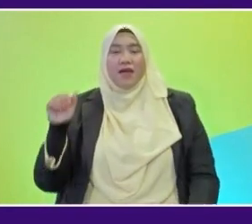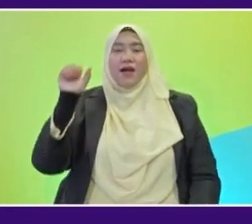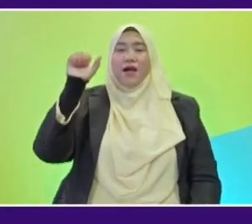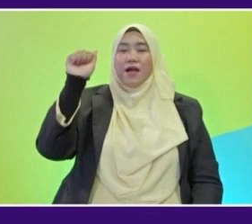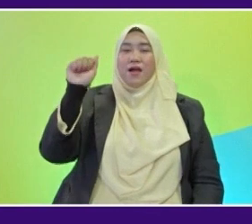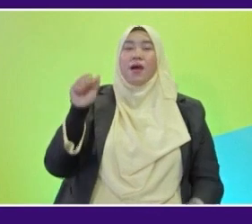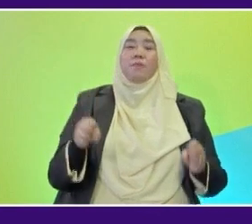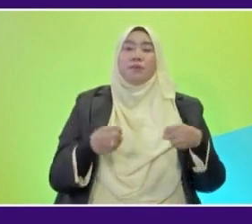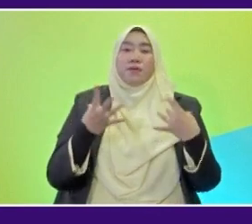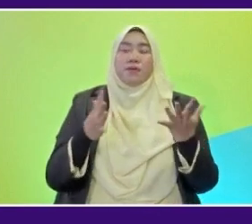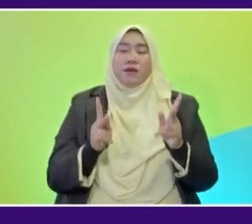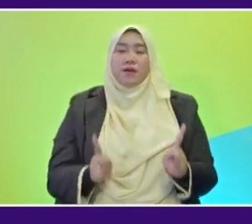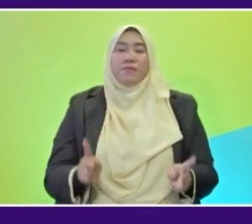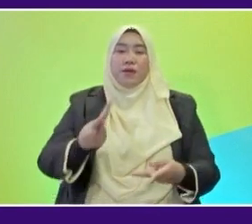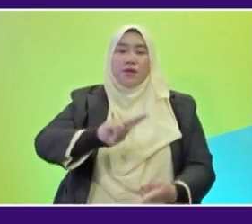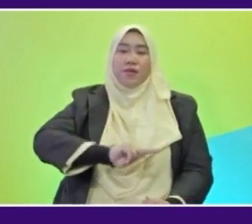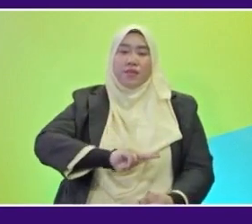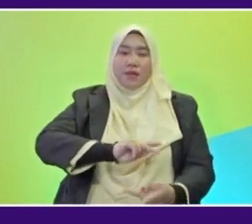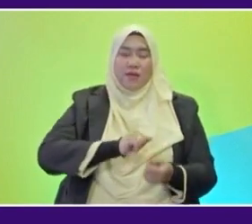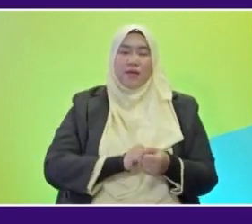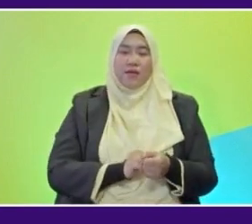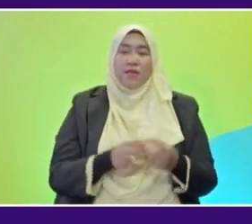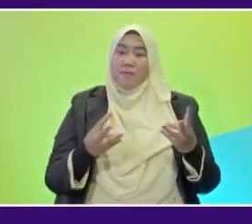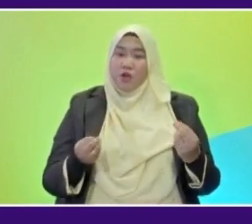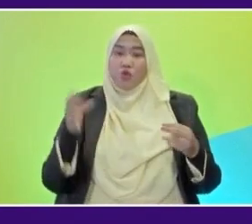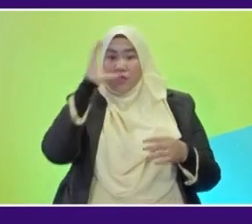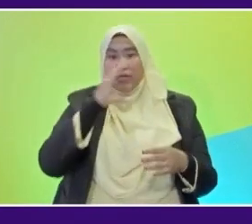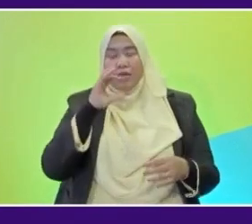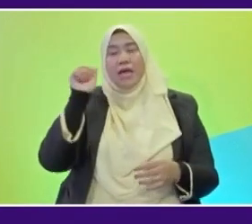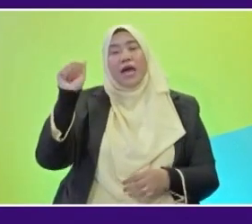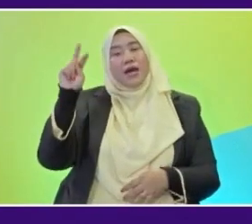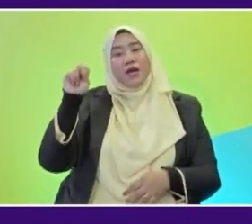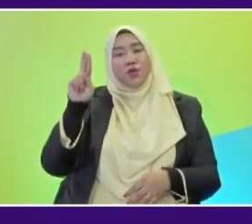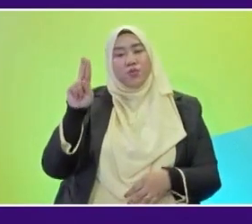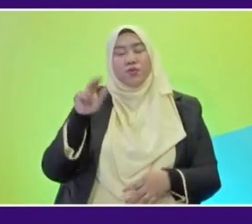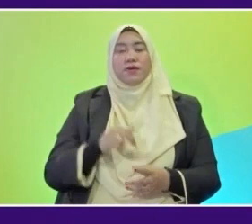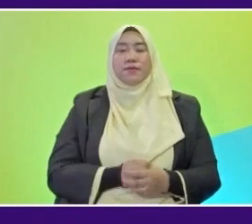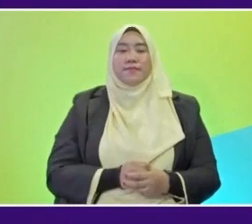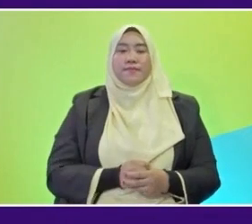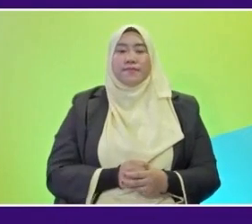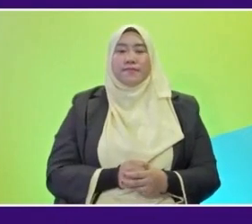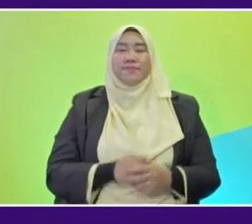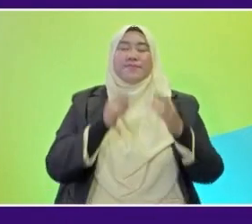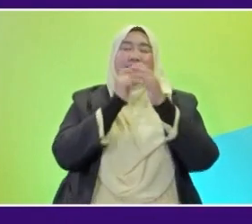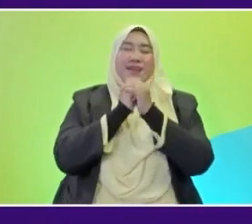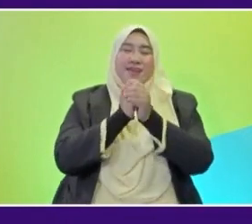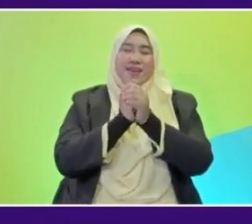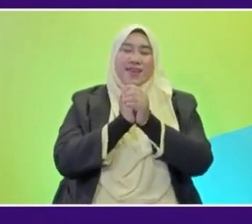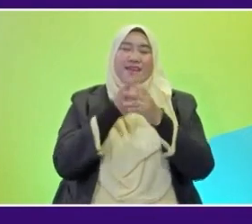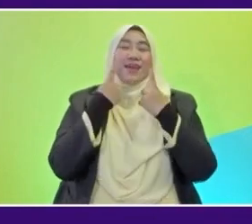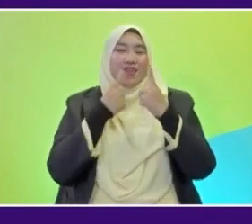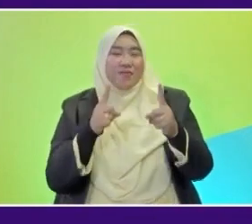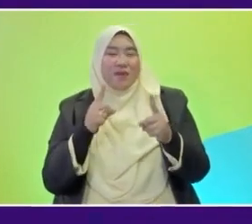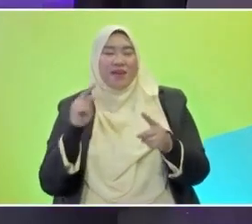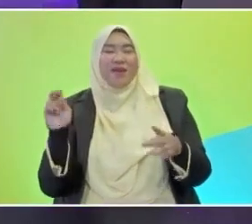beberapa kota itu yang kita tak tahu kita cari anu cari kotak bilangan kotak itu adalah anu wajib